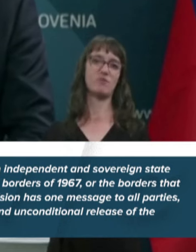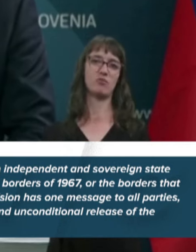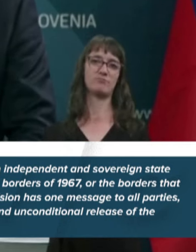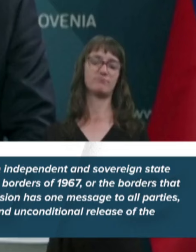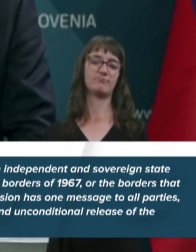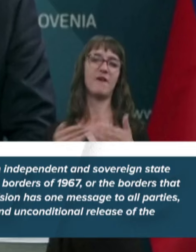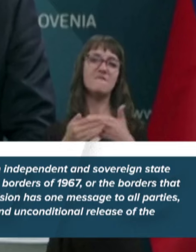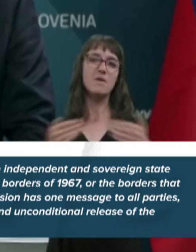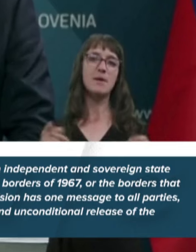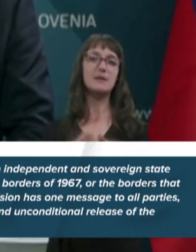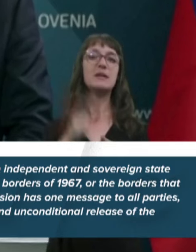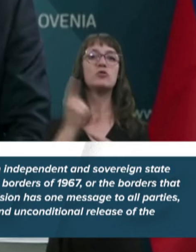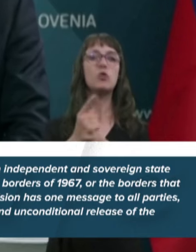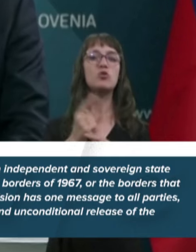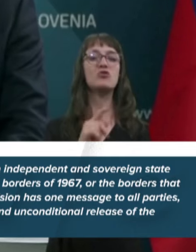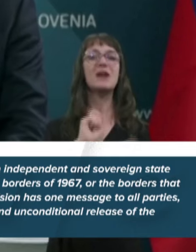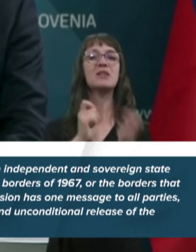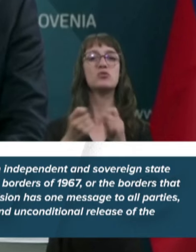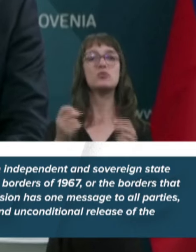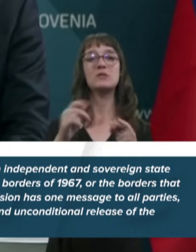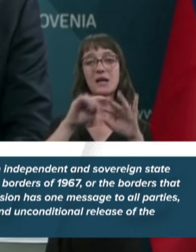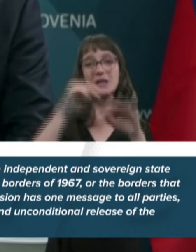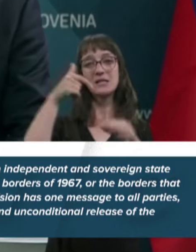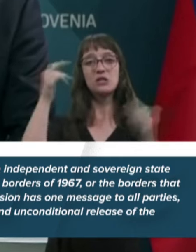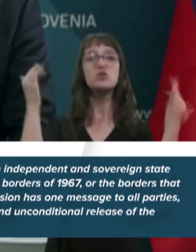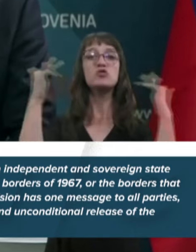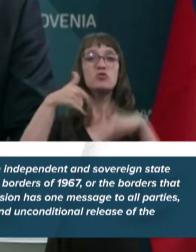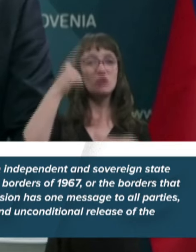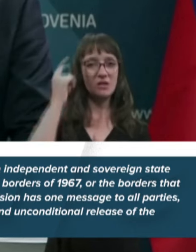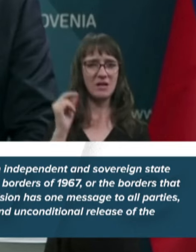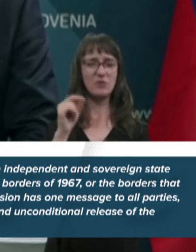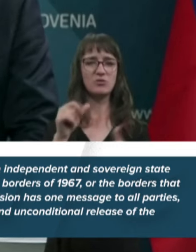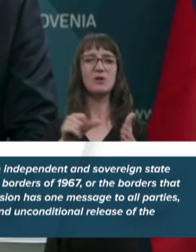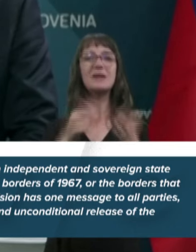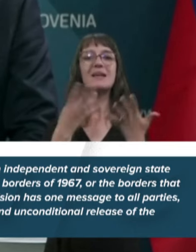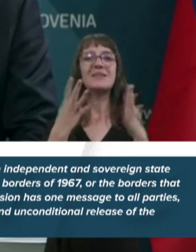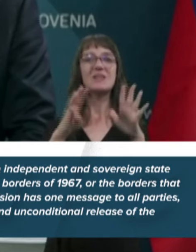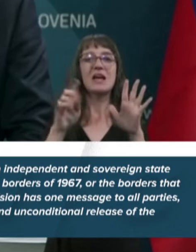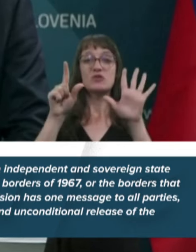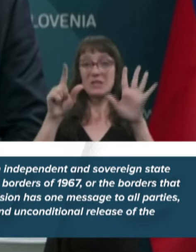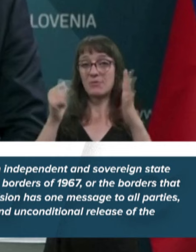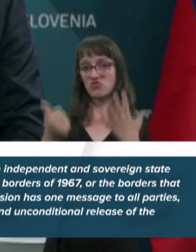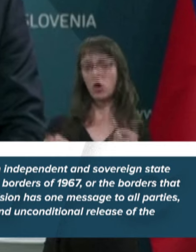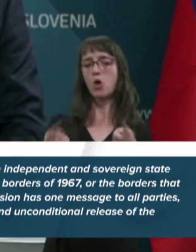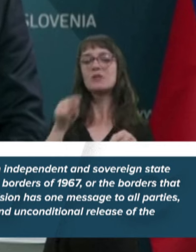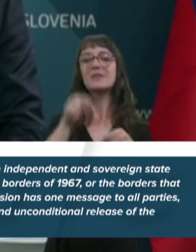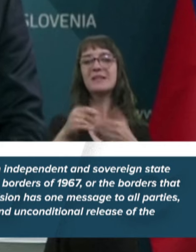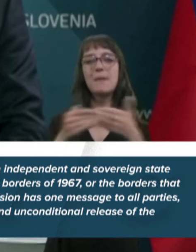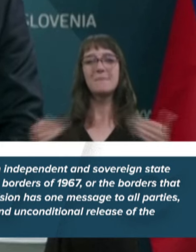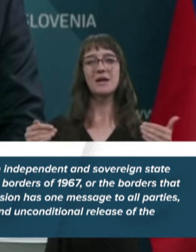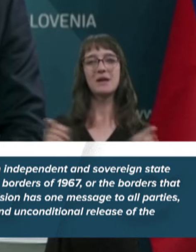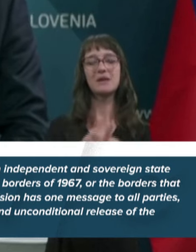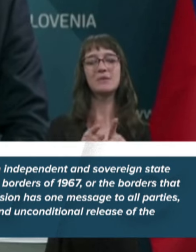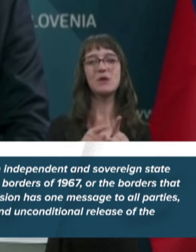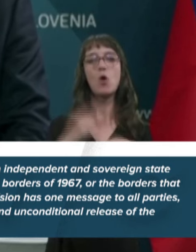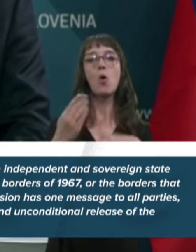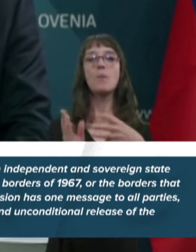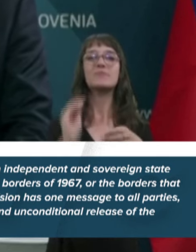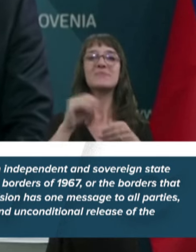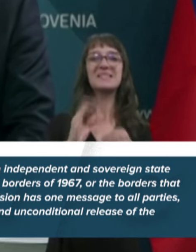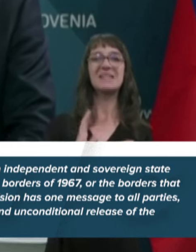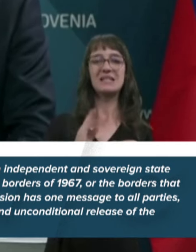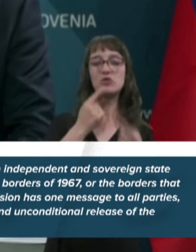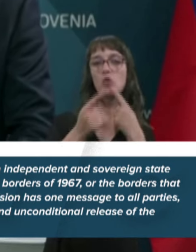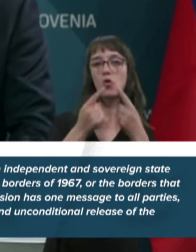v mejah, ki jih določa resolucija Združenih narodov, govorimo o mejah 1967 oziroma v mejah, ki bi jih vpletene strani